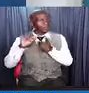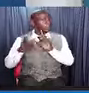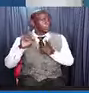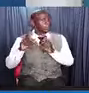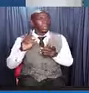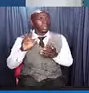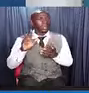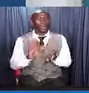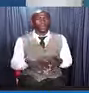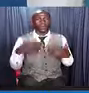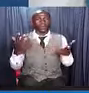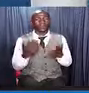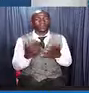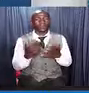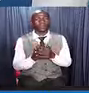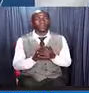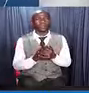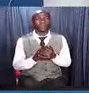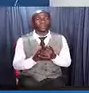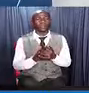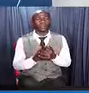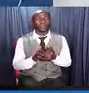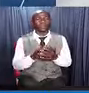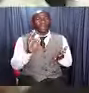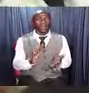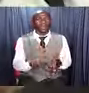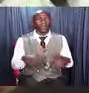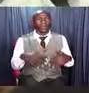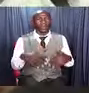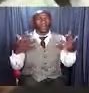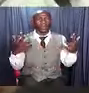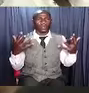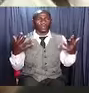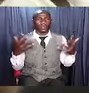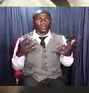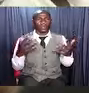away. Hallelujah. Hallelujah.